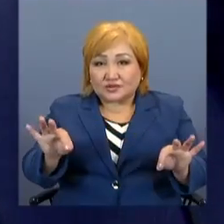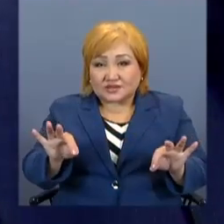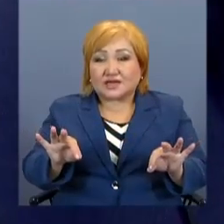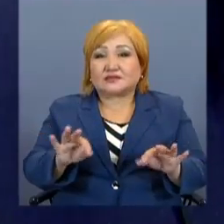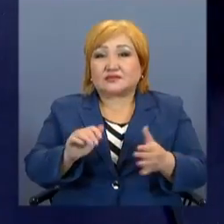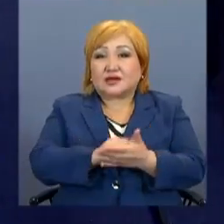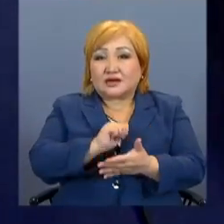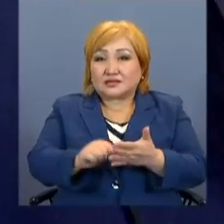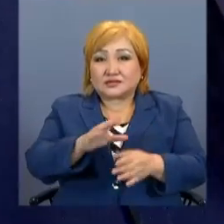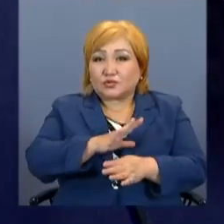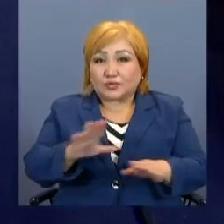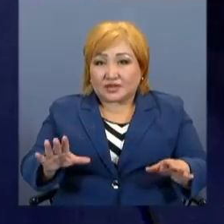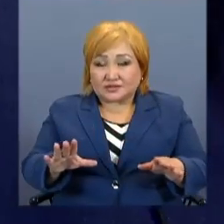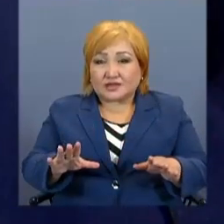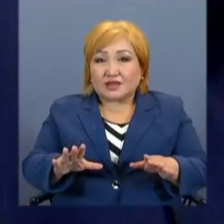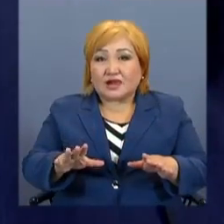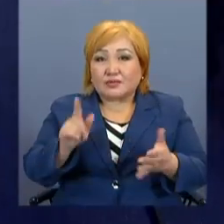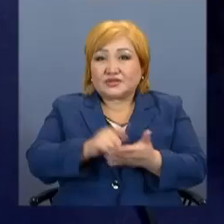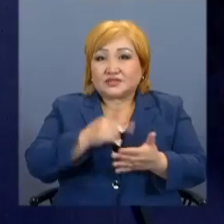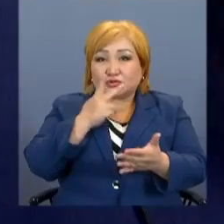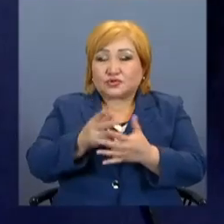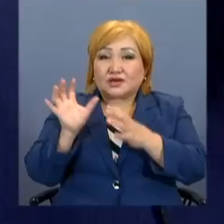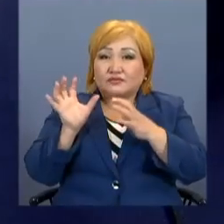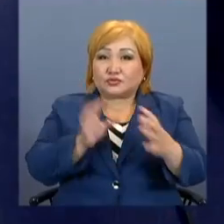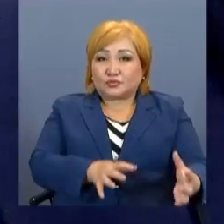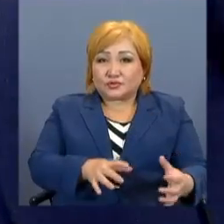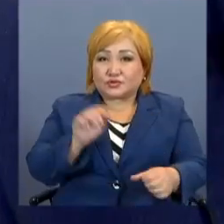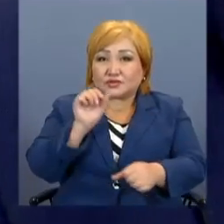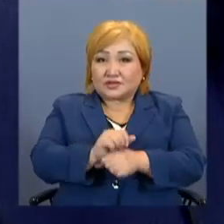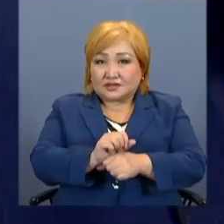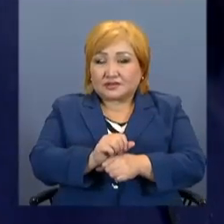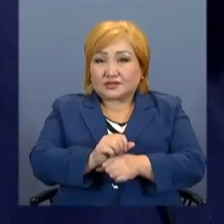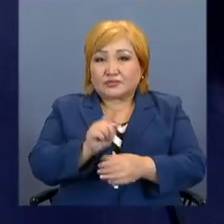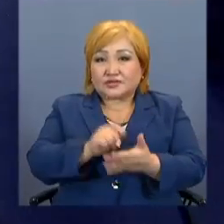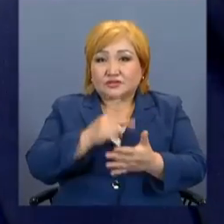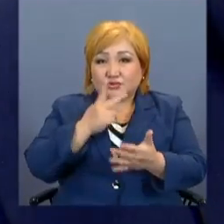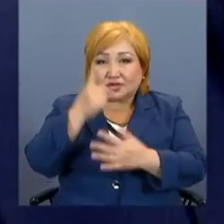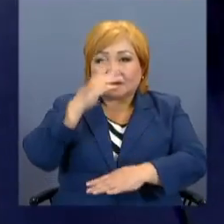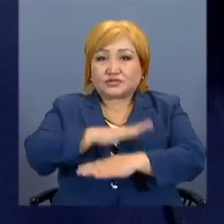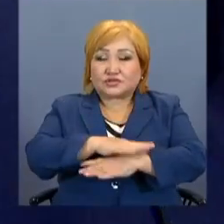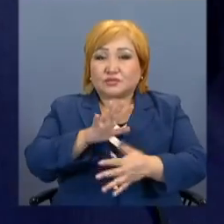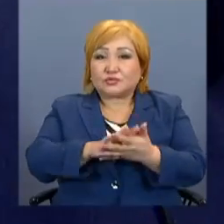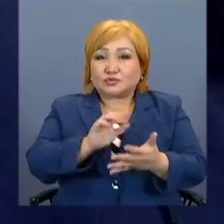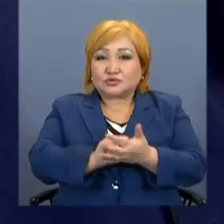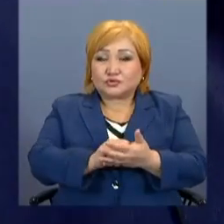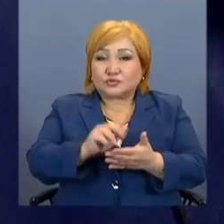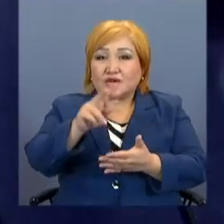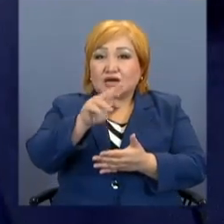тоқтатылады. Міндетті түрде жаңағы әкімшілік құқықтық бұзушылық хаттама толтырылады және ол